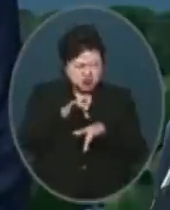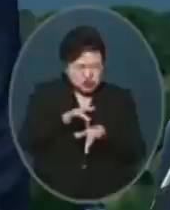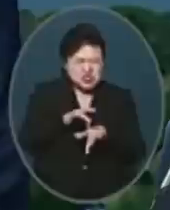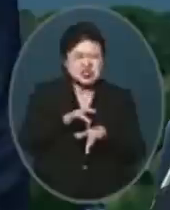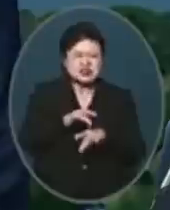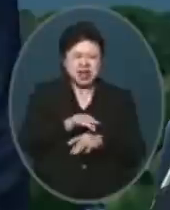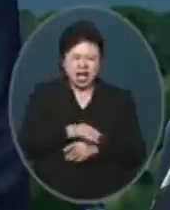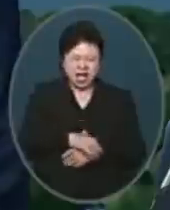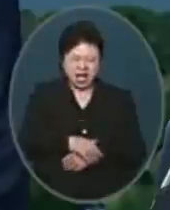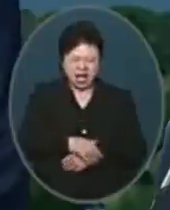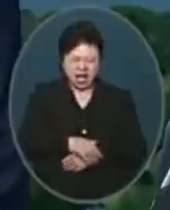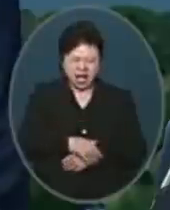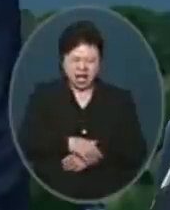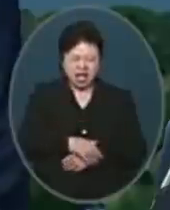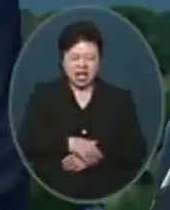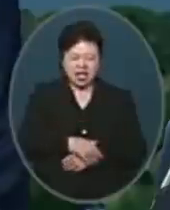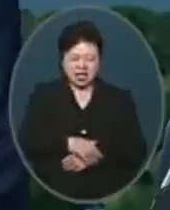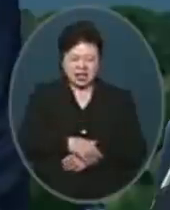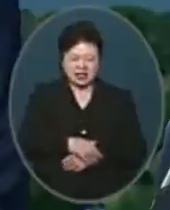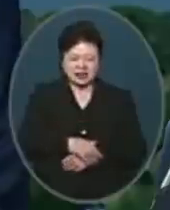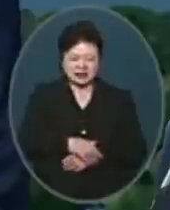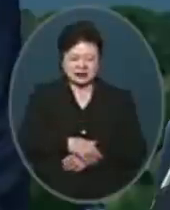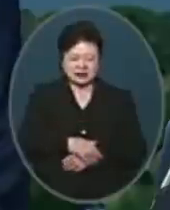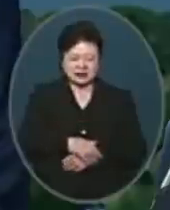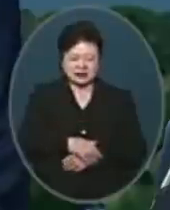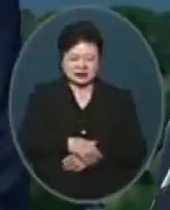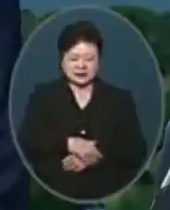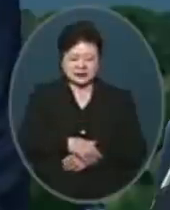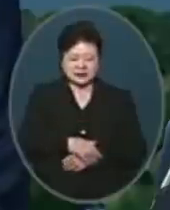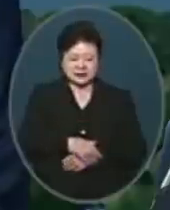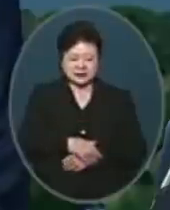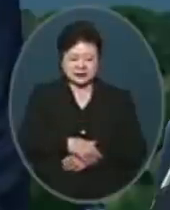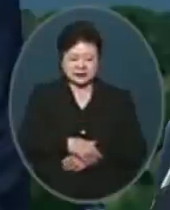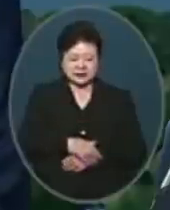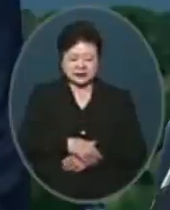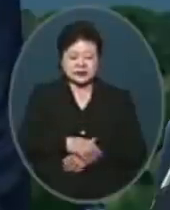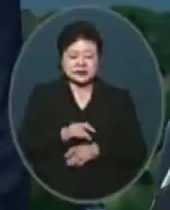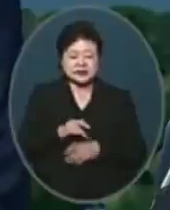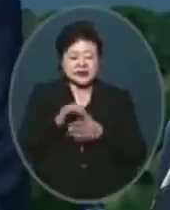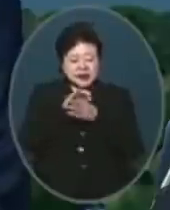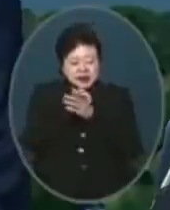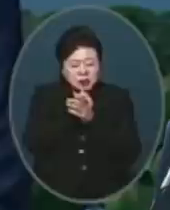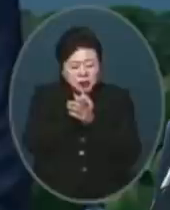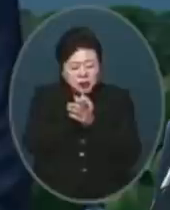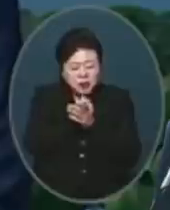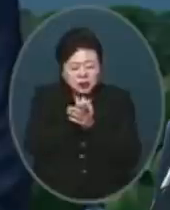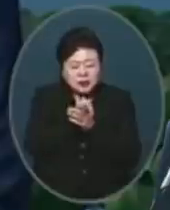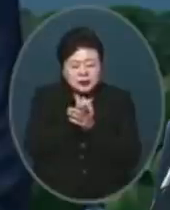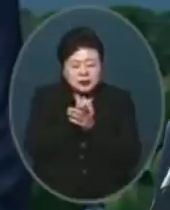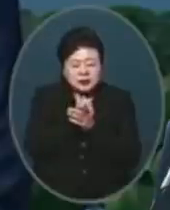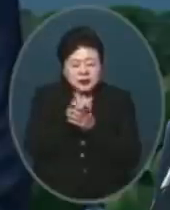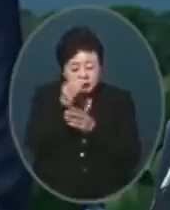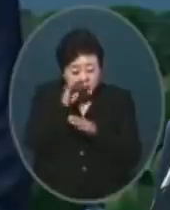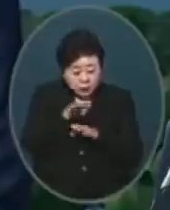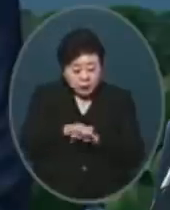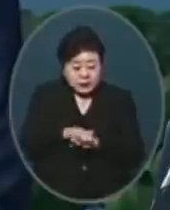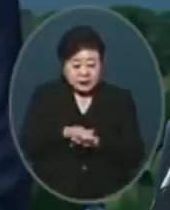귀신 들린다든지 봐도 이런 거구나. 그래서 내가 기도하고 있는